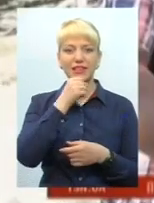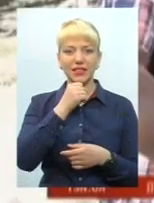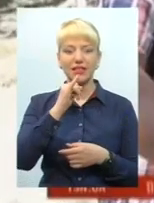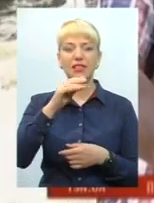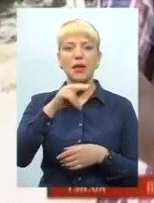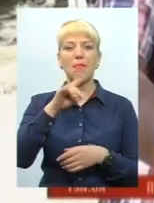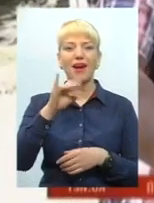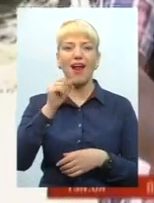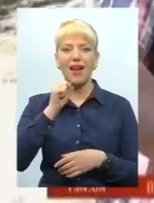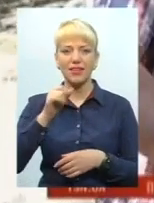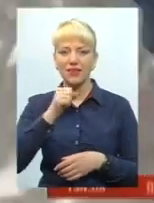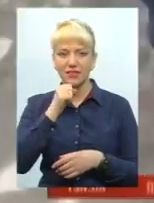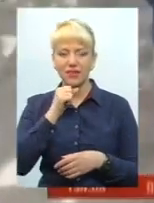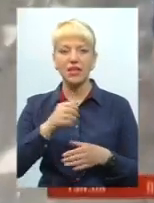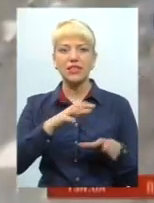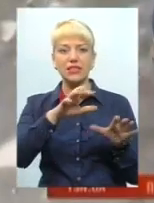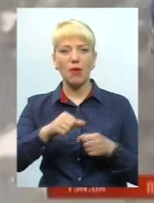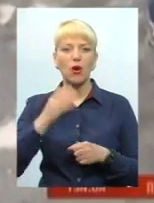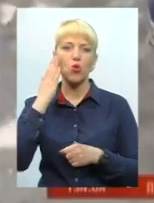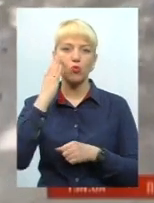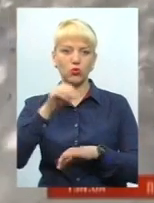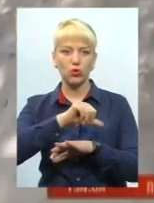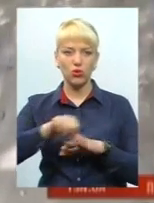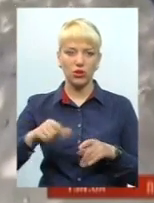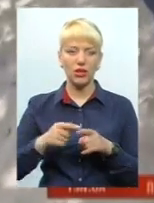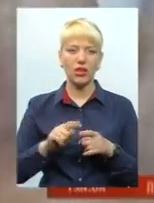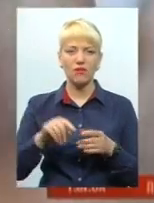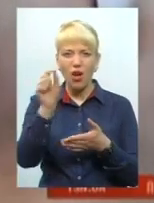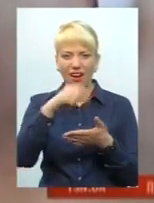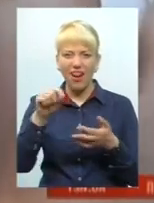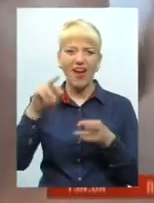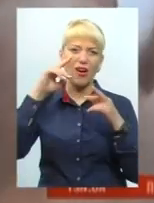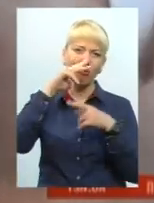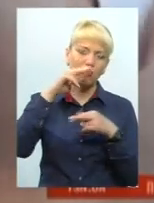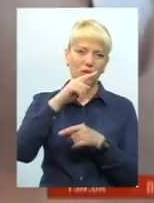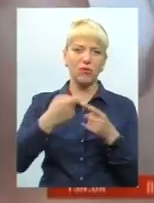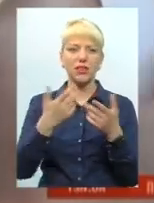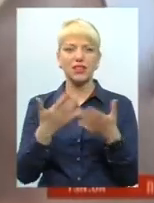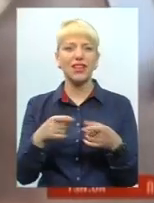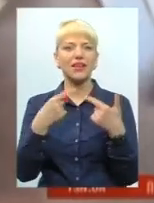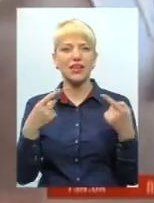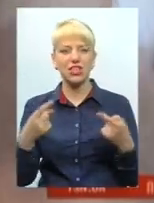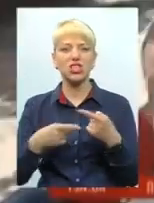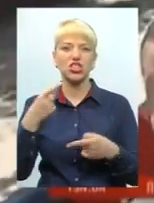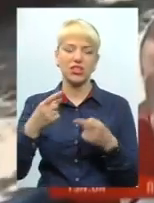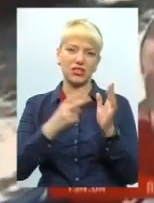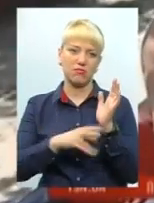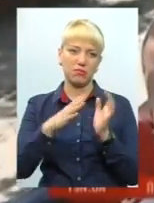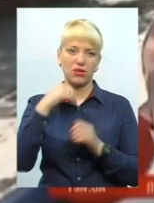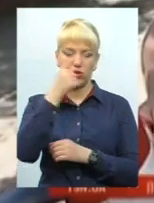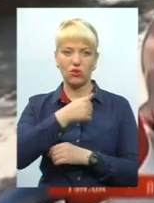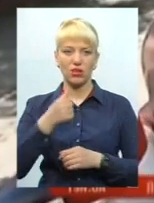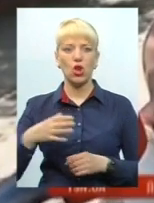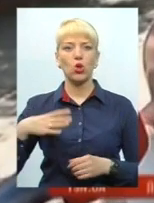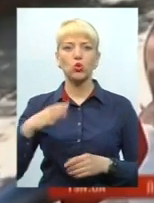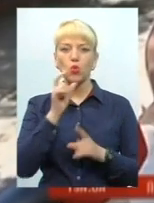кордону, простих сільських хлопців, що й ледве писати вміли. Каракулі, помилки, такі рідні через 75 років. Жду